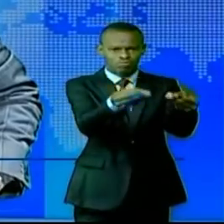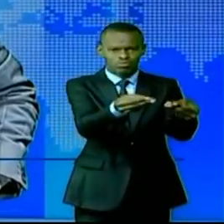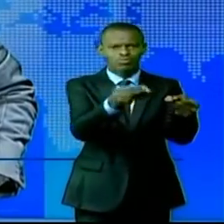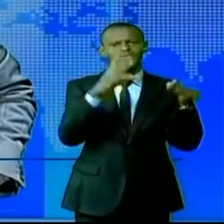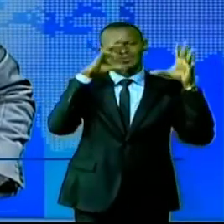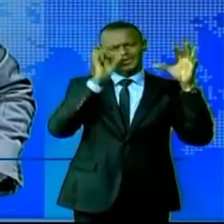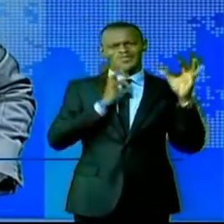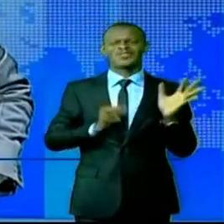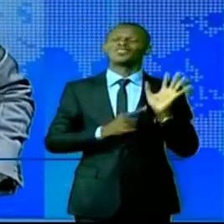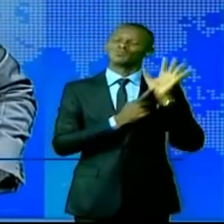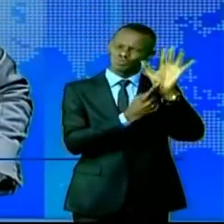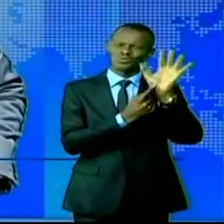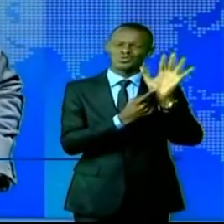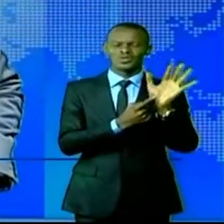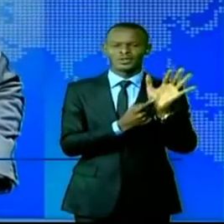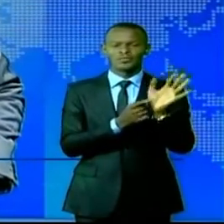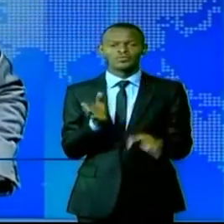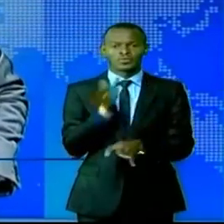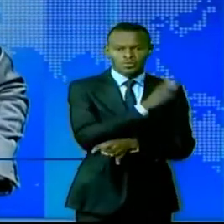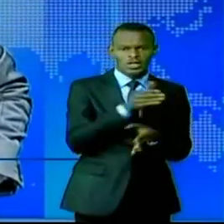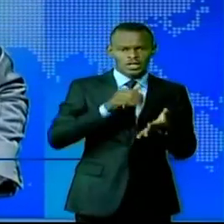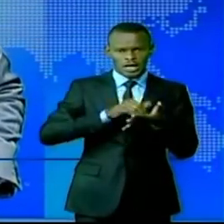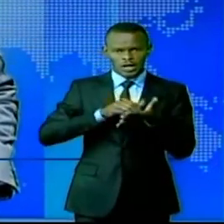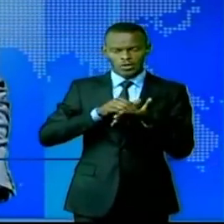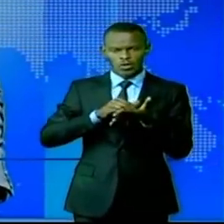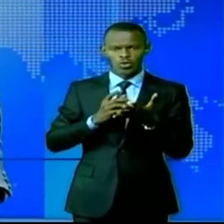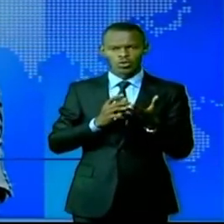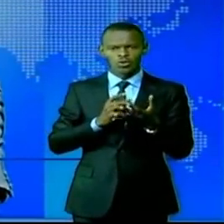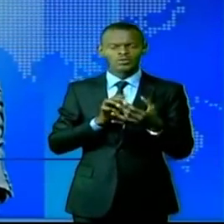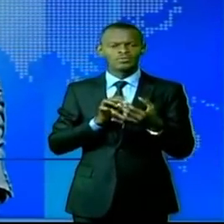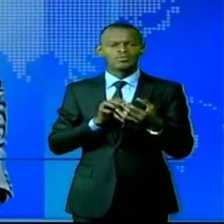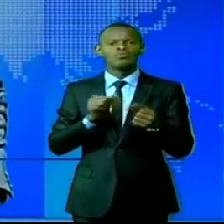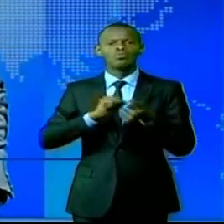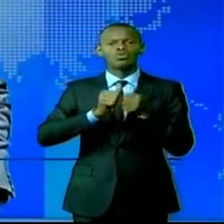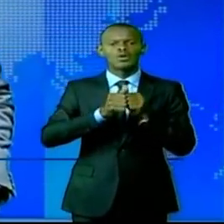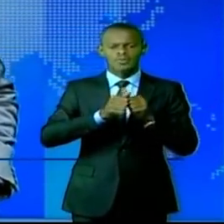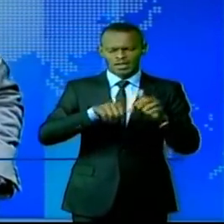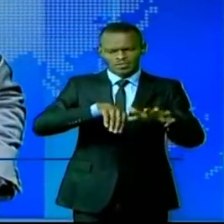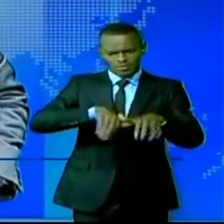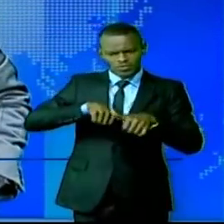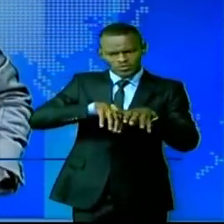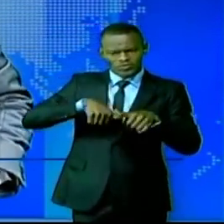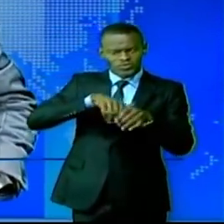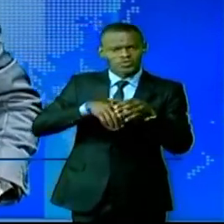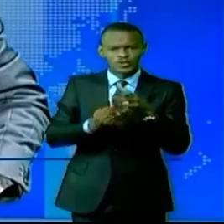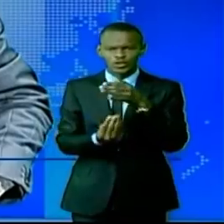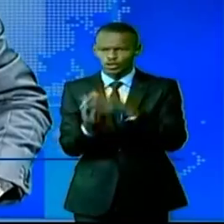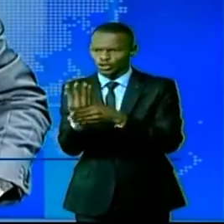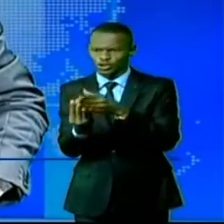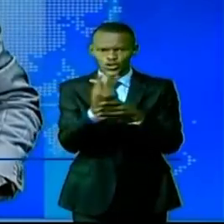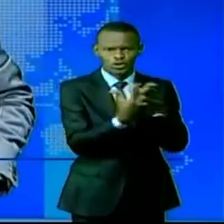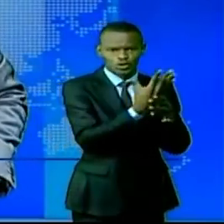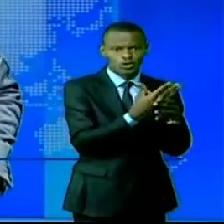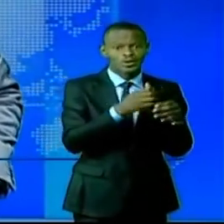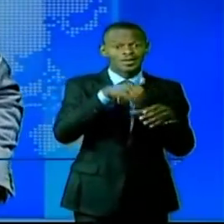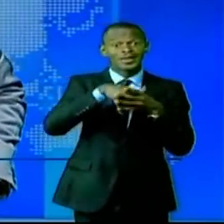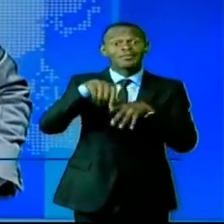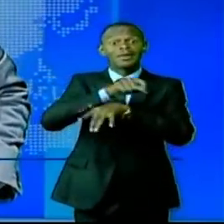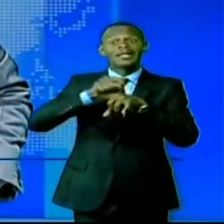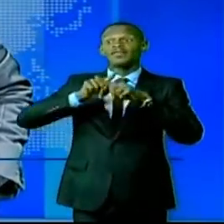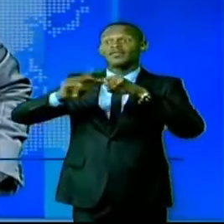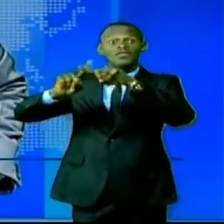de l'agriculture au cœur des échanges entre le président de la République, Félix-Antoine Tshisekedi Tshilombo, et le directeur général